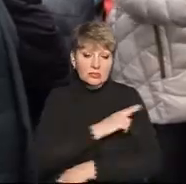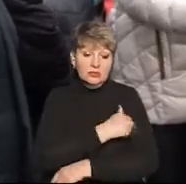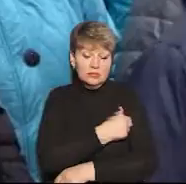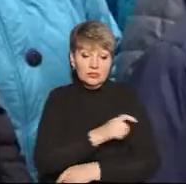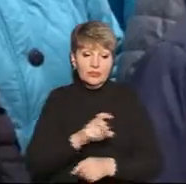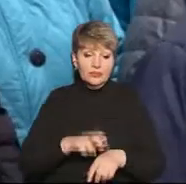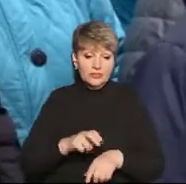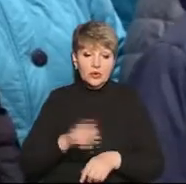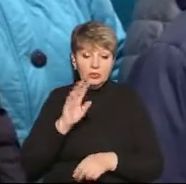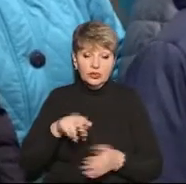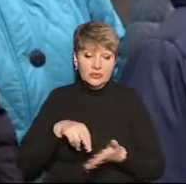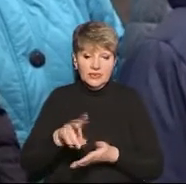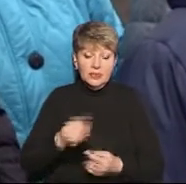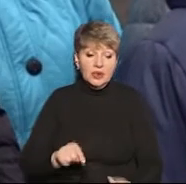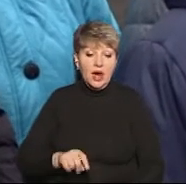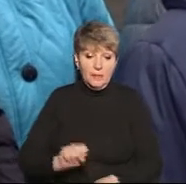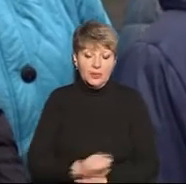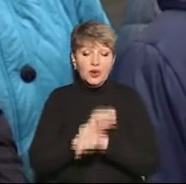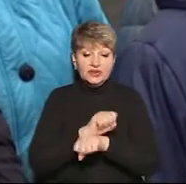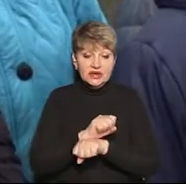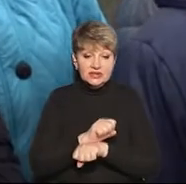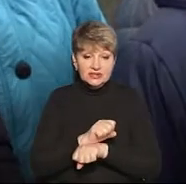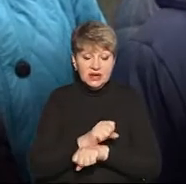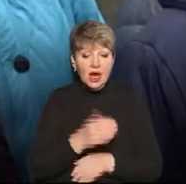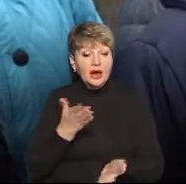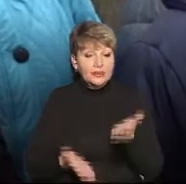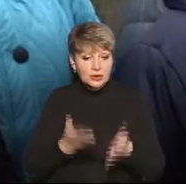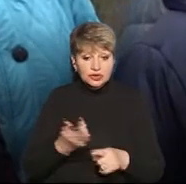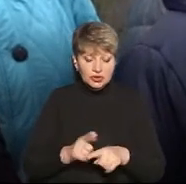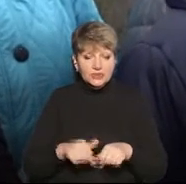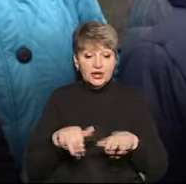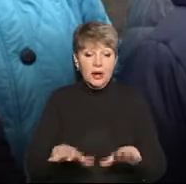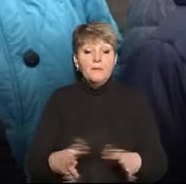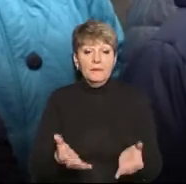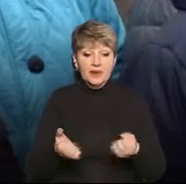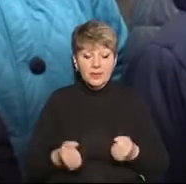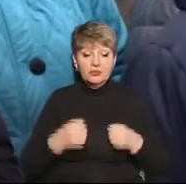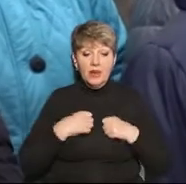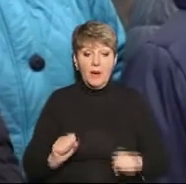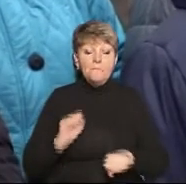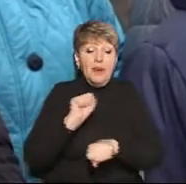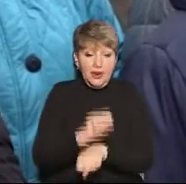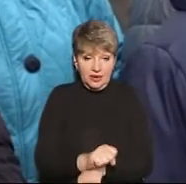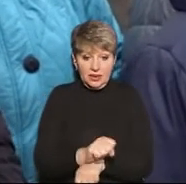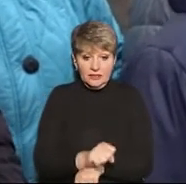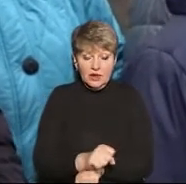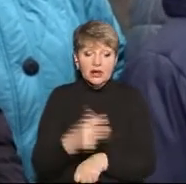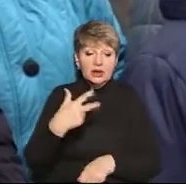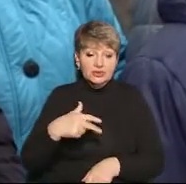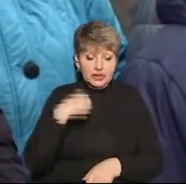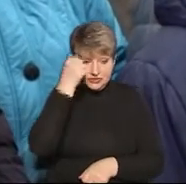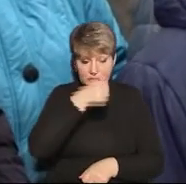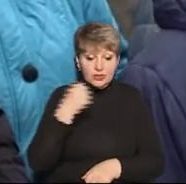протест, говорить медична сестра Лариса Сагун. Якщо це рішення приймуть, ми перекриваємо 30